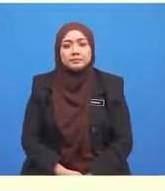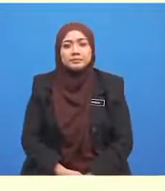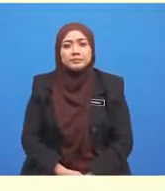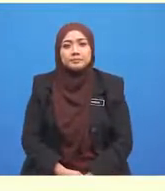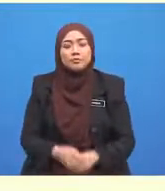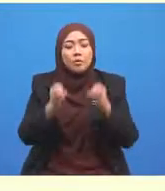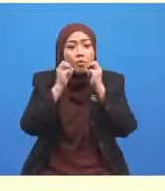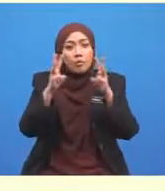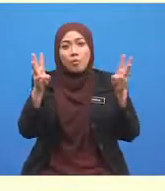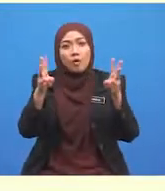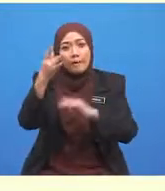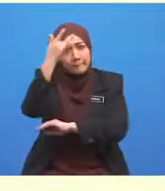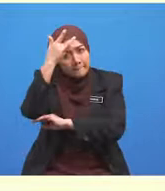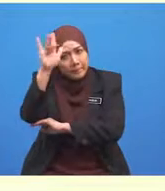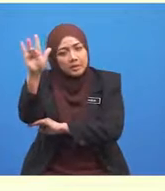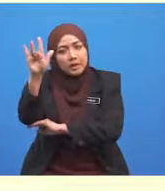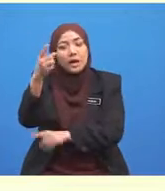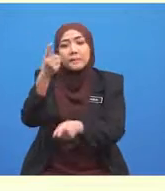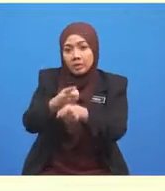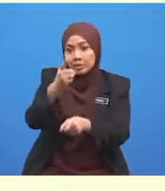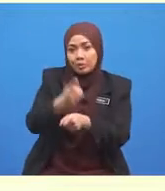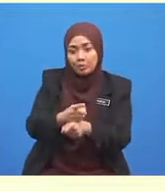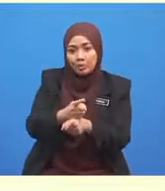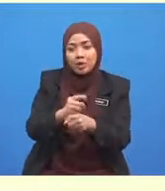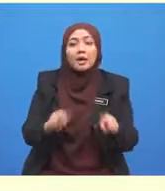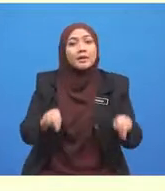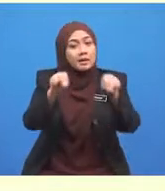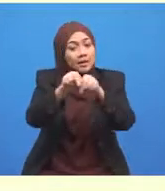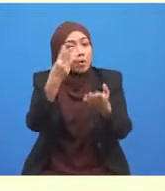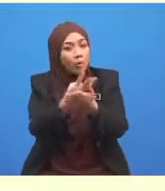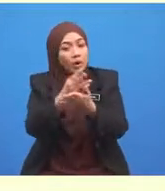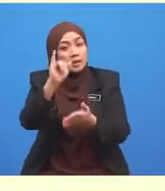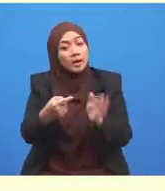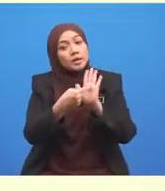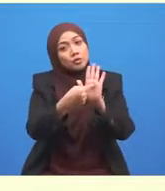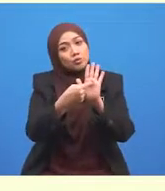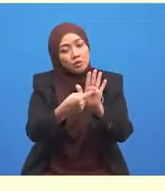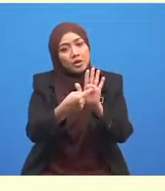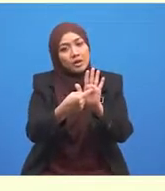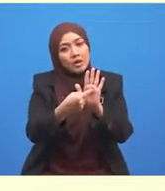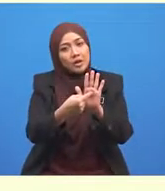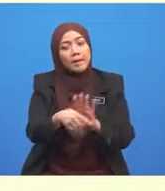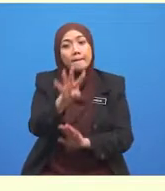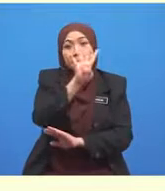Wah, bijaknya. Betul, nilai wang yang dipaparkan adalah